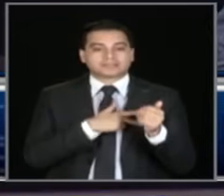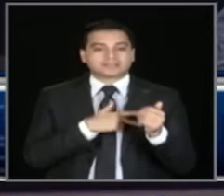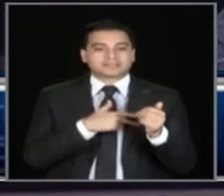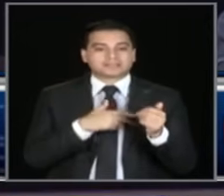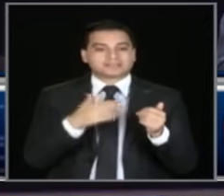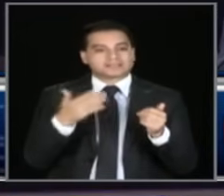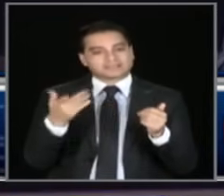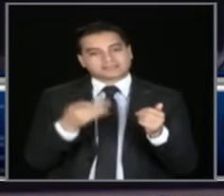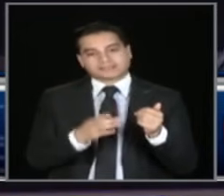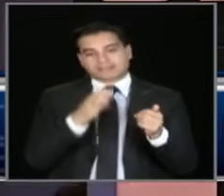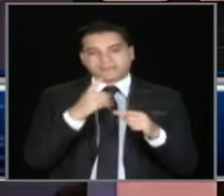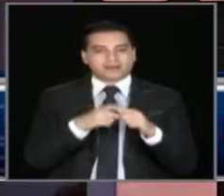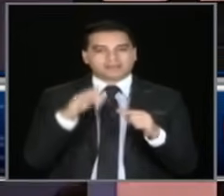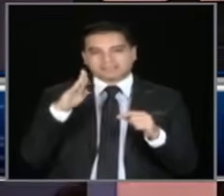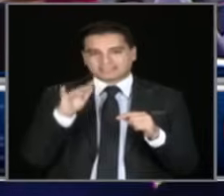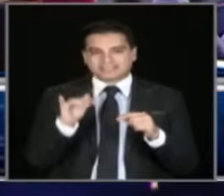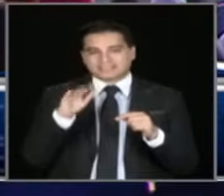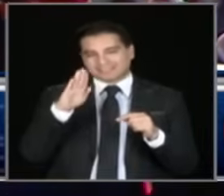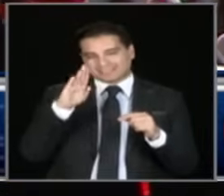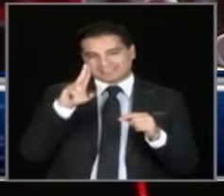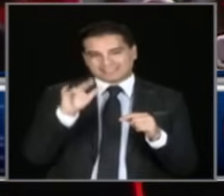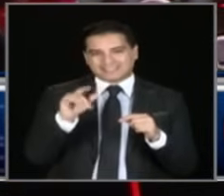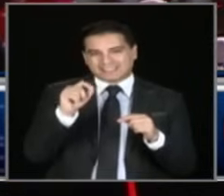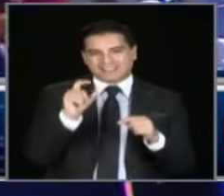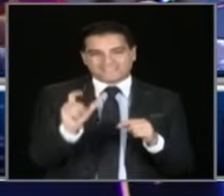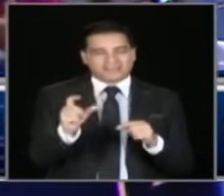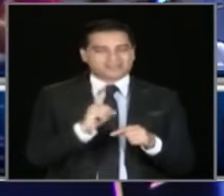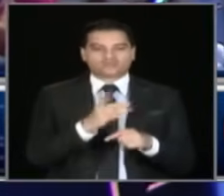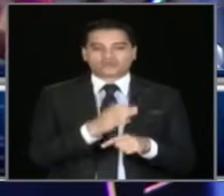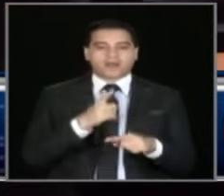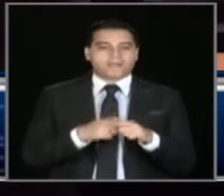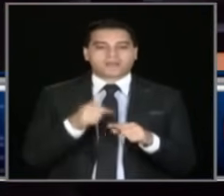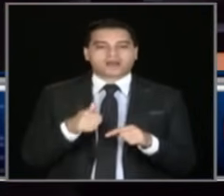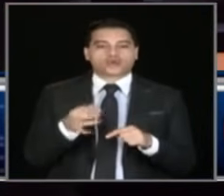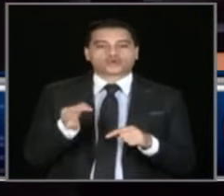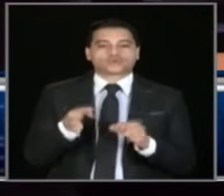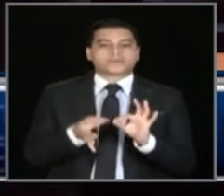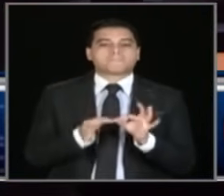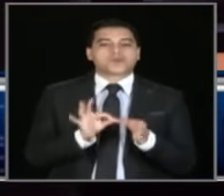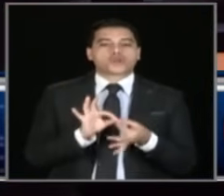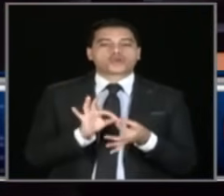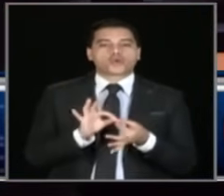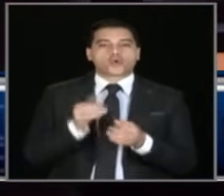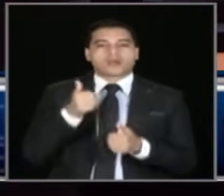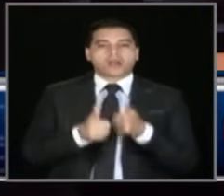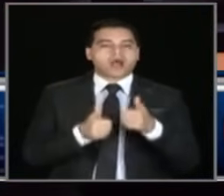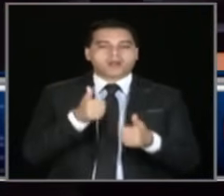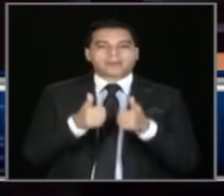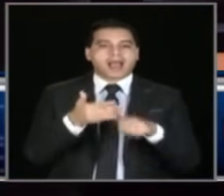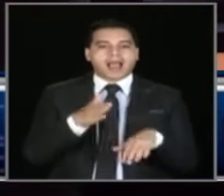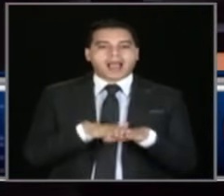ستيفن كينج. إجابة خاطئة. أكتر من نص مليون ريت على جود